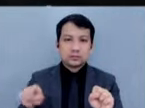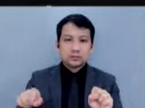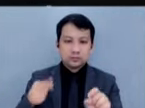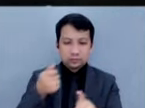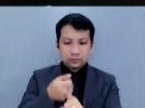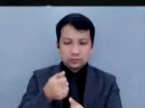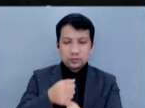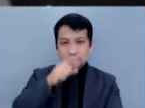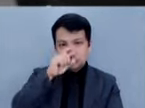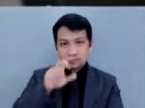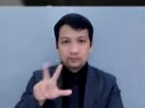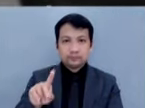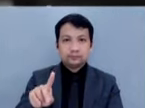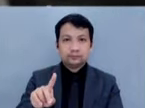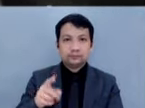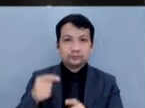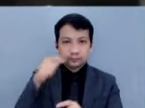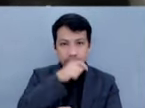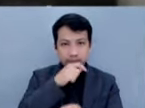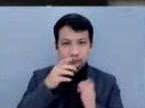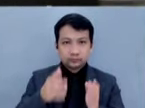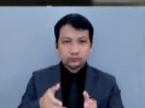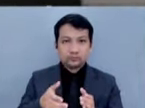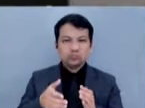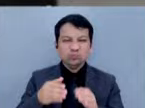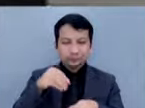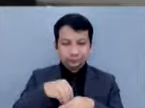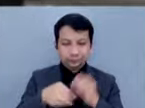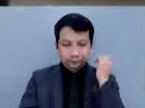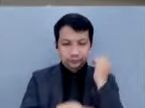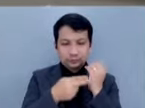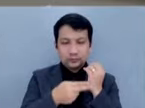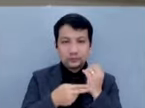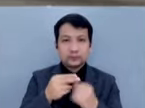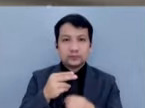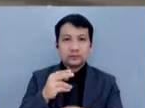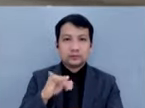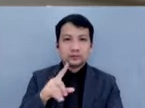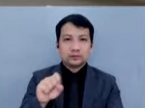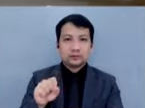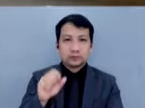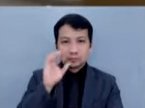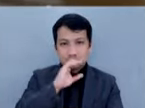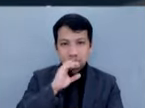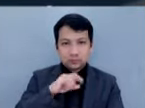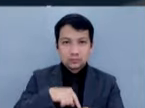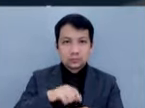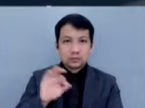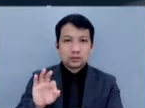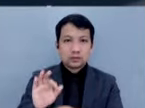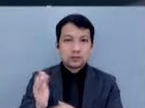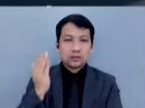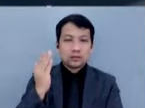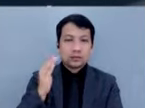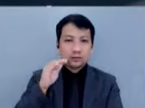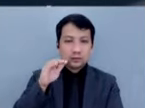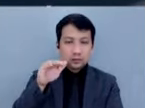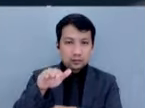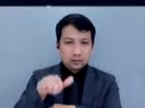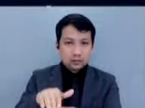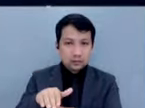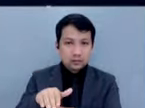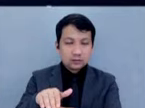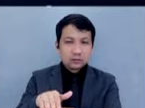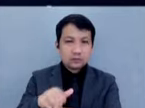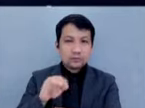na turistang Taiwanese sa loob ng isang motel sa Barangay Careta sa Cebu pasado alas 9 ng umaga kahapon. Sa investigasyon ng Mabolo